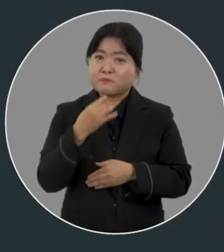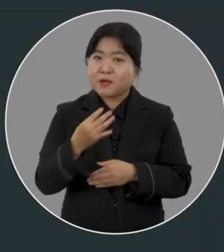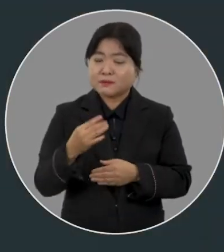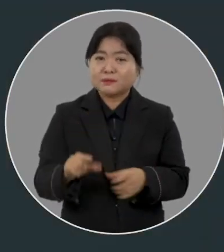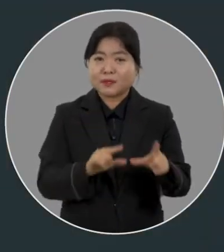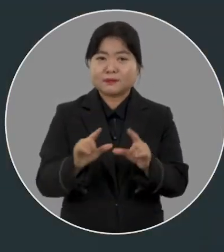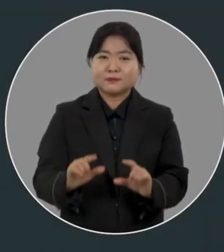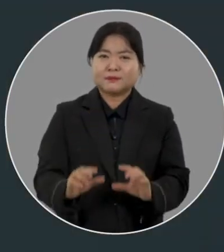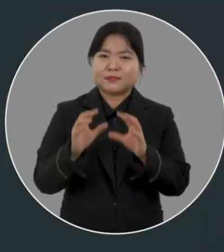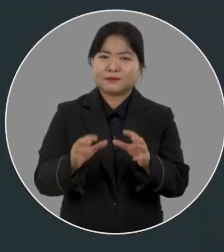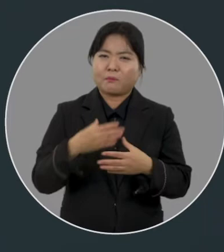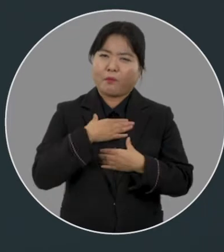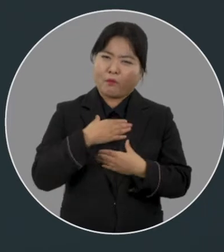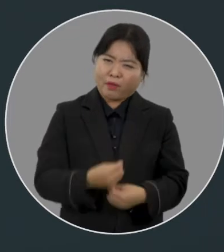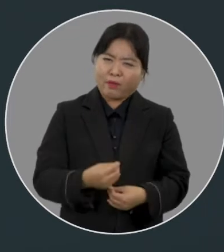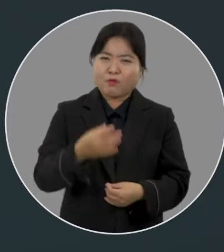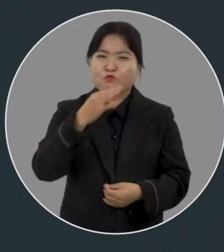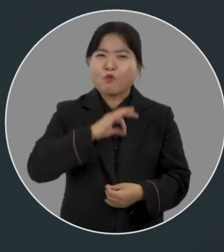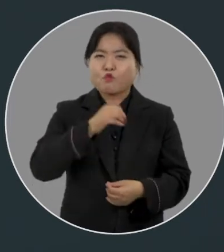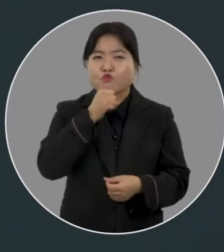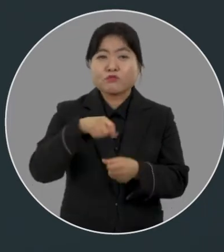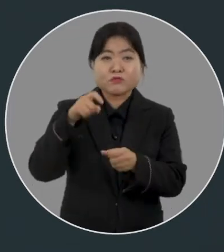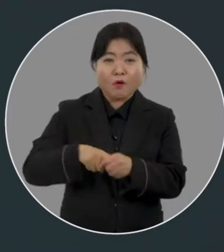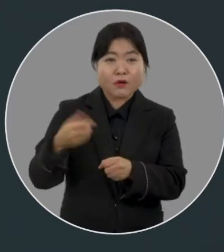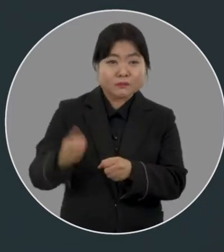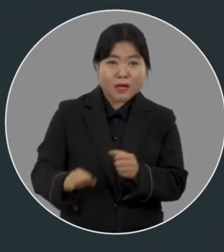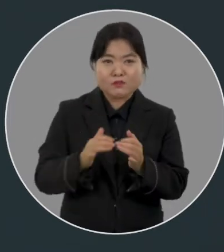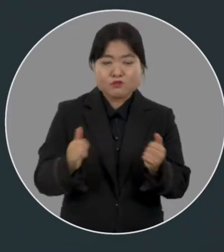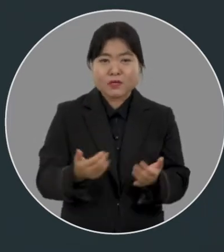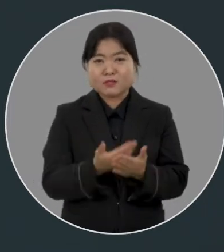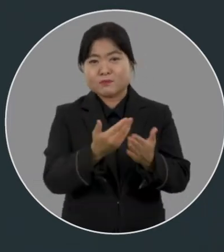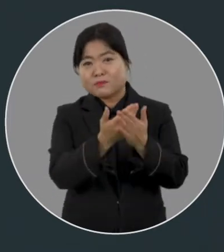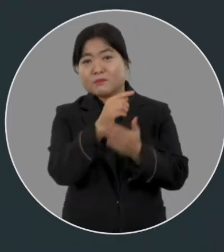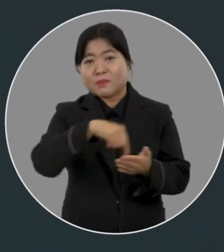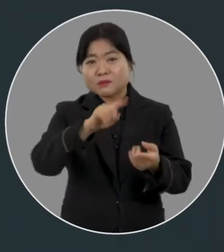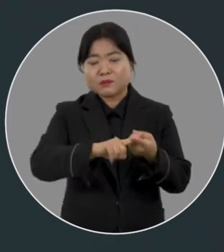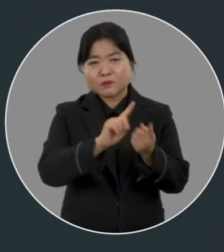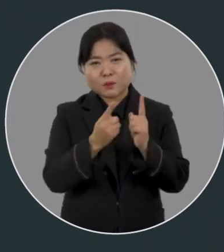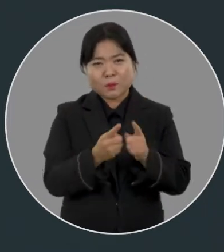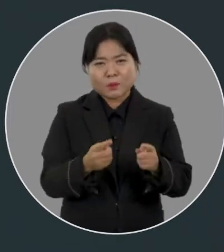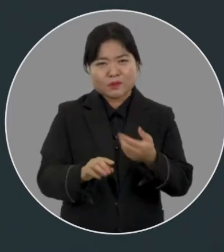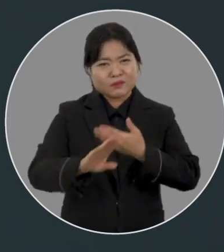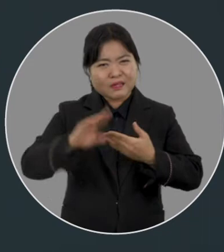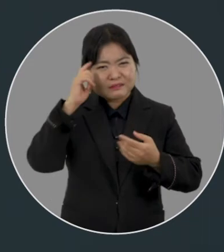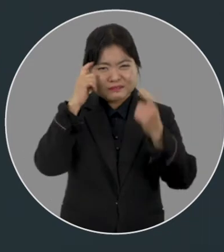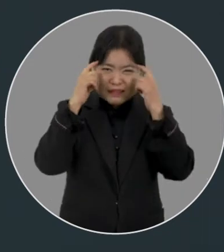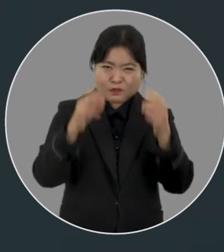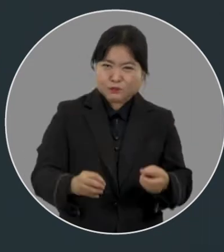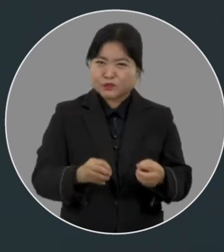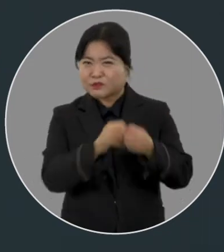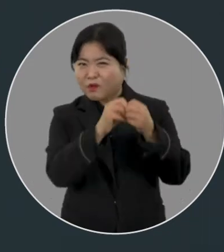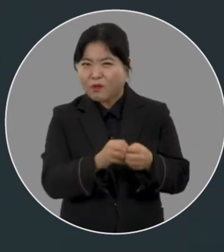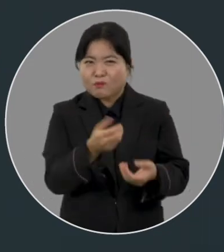편하지만 효율적이지만 역시 인류의 진보와 발전은 서로 다른 생각이 부닥쳐서 모순 속에서 새로운